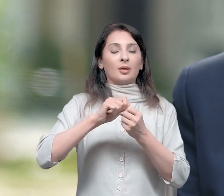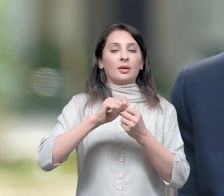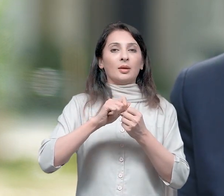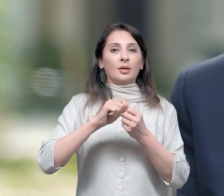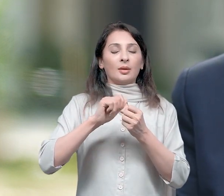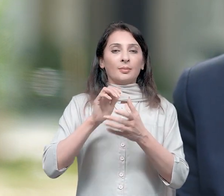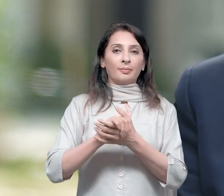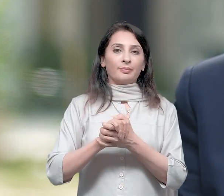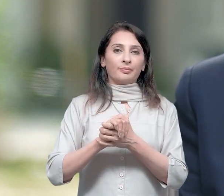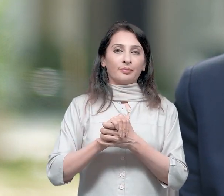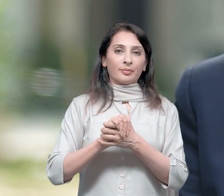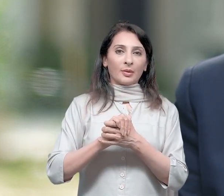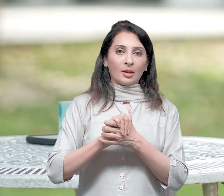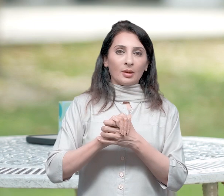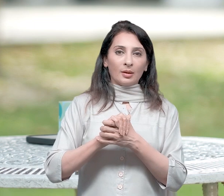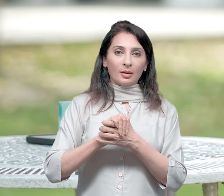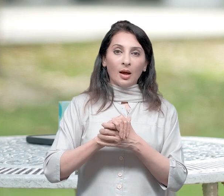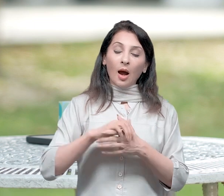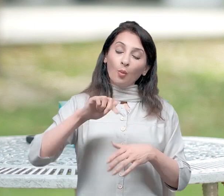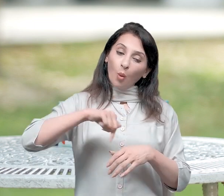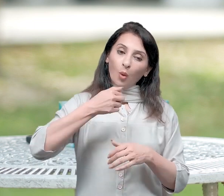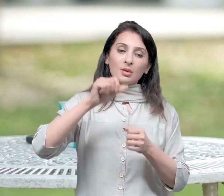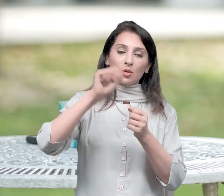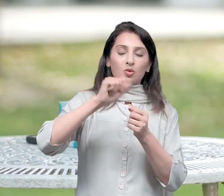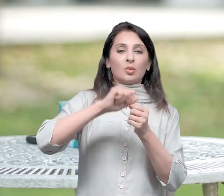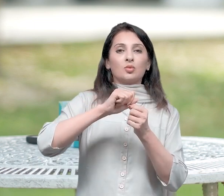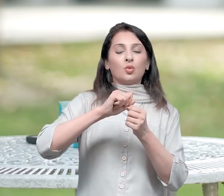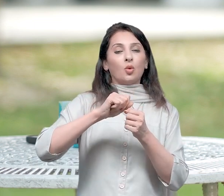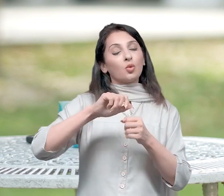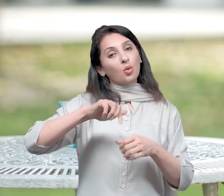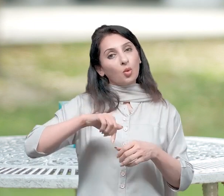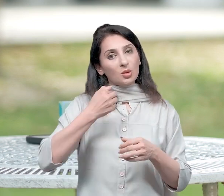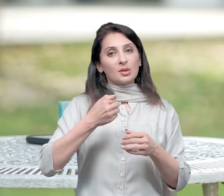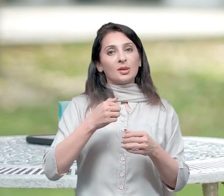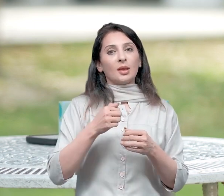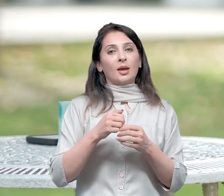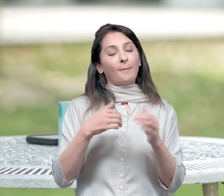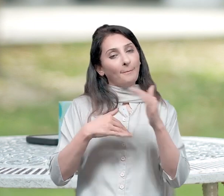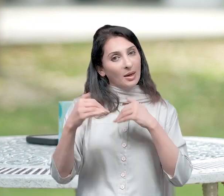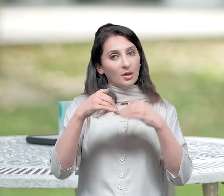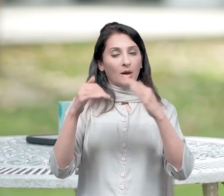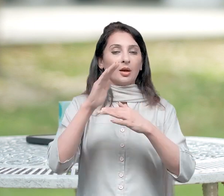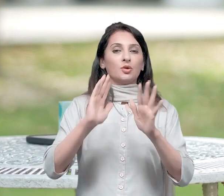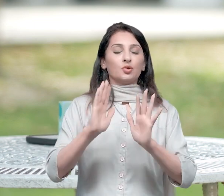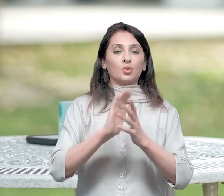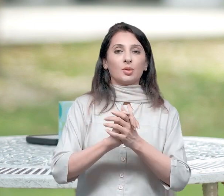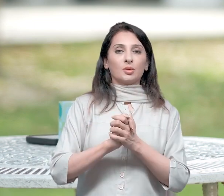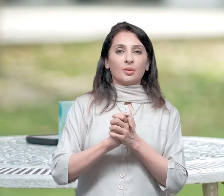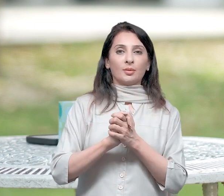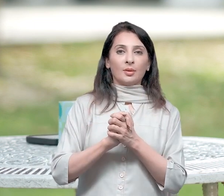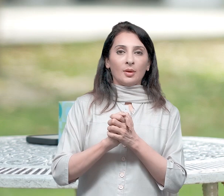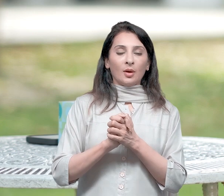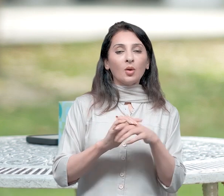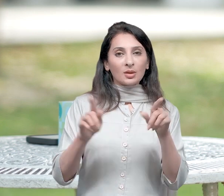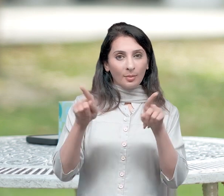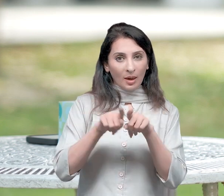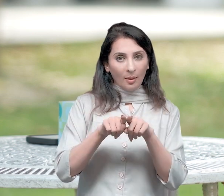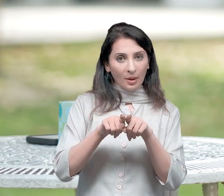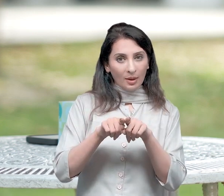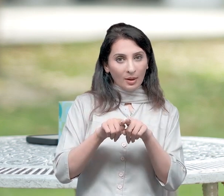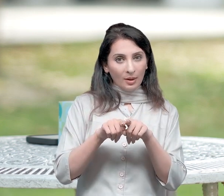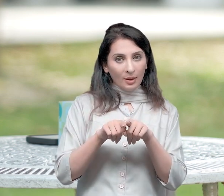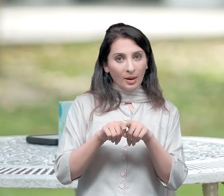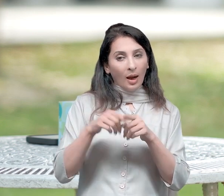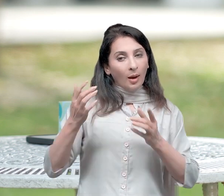ہیں وہ ہمارے ملک میں پیدا ہونی شروع ہو جائیں یا وہ بننی شروع ہو جائیں. اور اسی طرح ہم اپنی